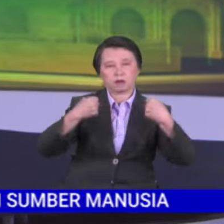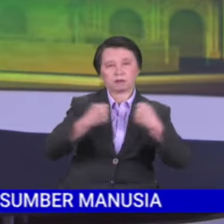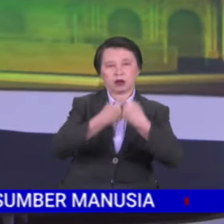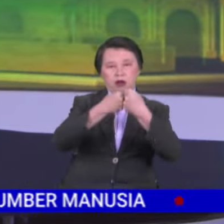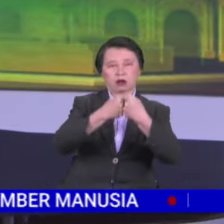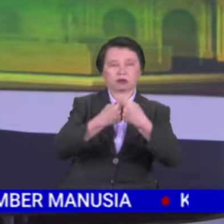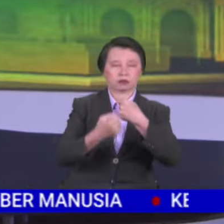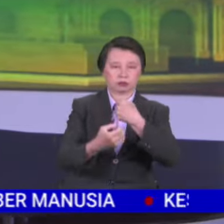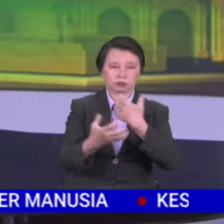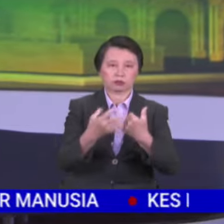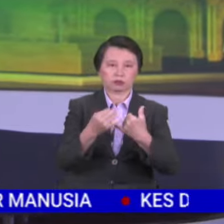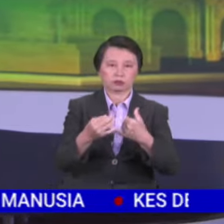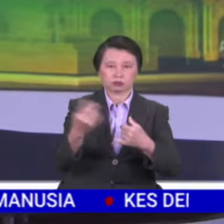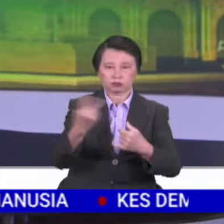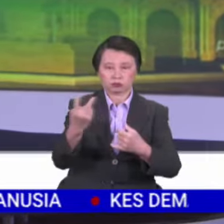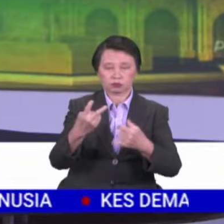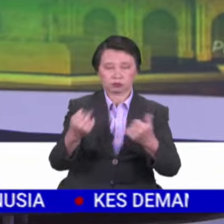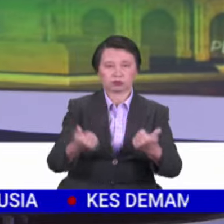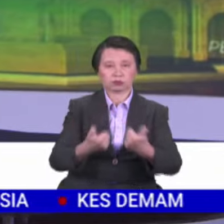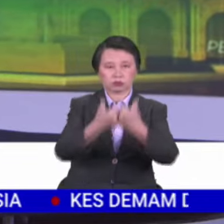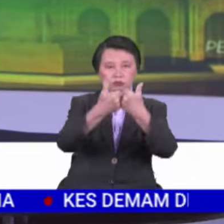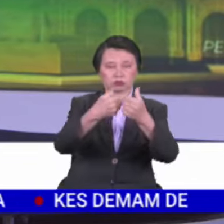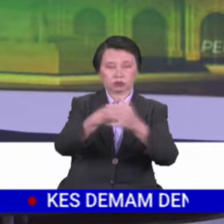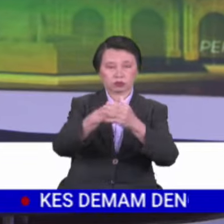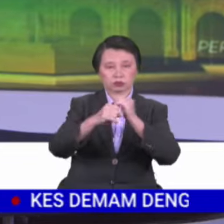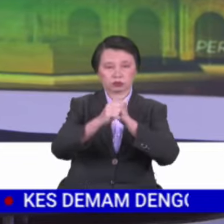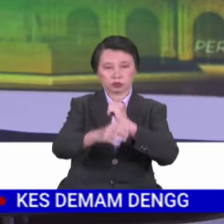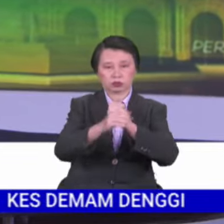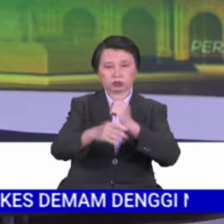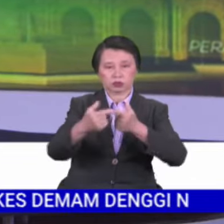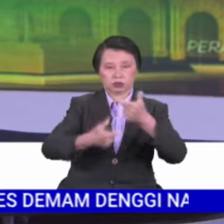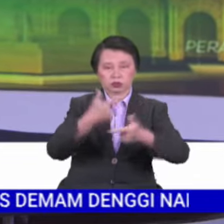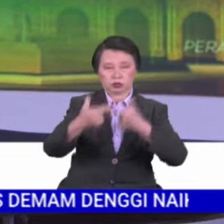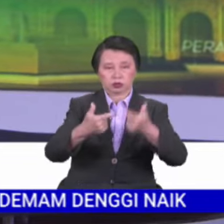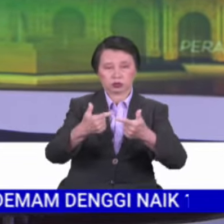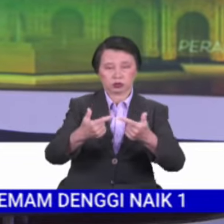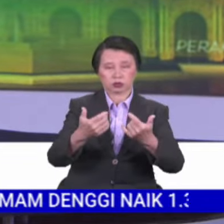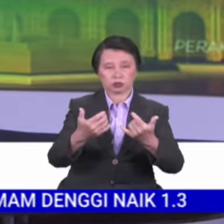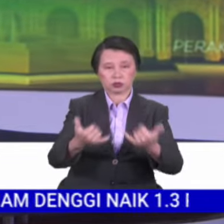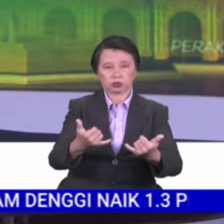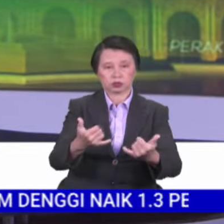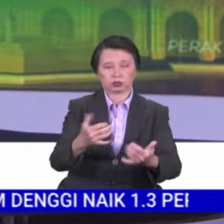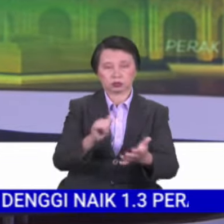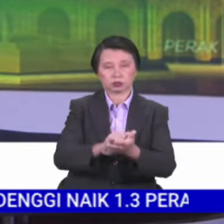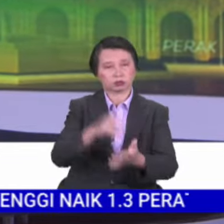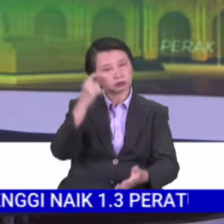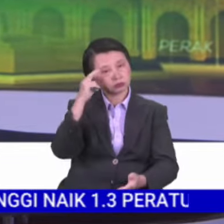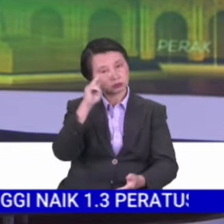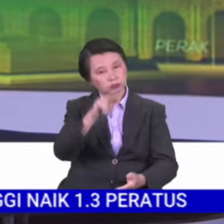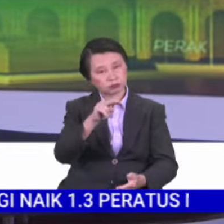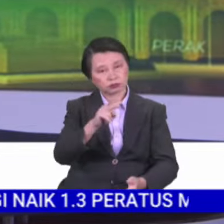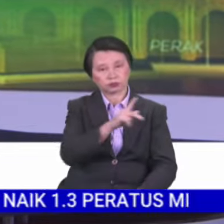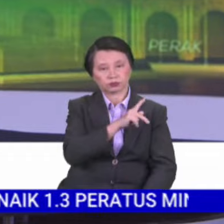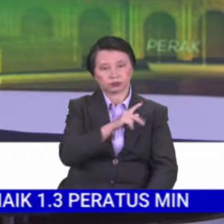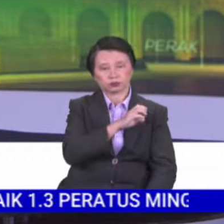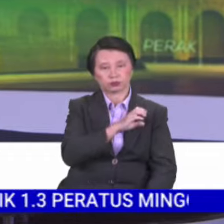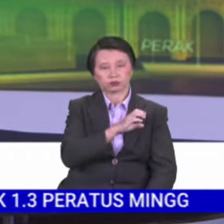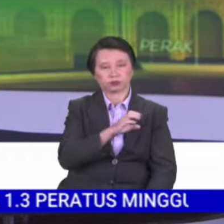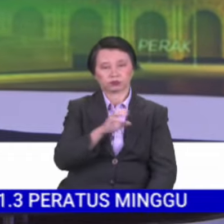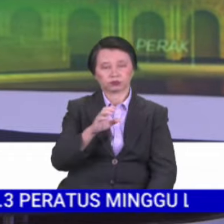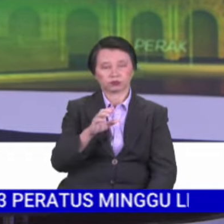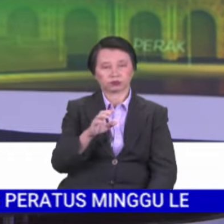skuad Sang Penyu memenangi kedua-dua pertemuan dalam kempen Liga Super musim ini. Demikian pandangan Ketua Jurulatih Kuching City